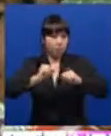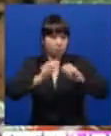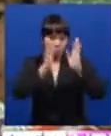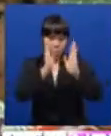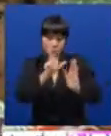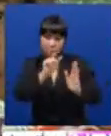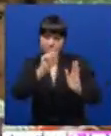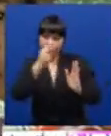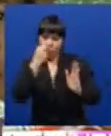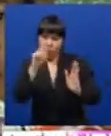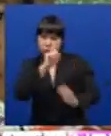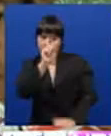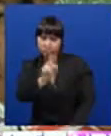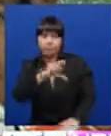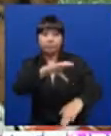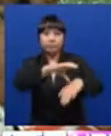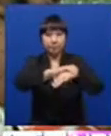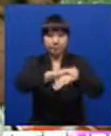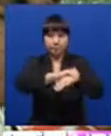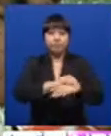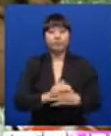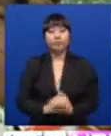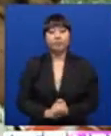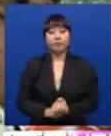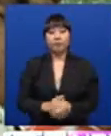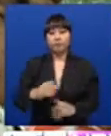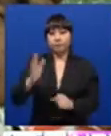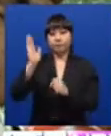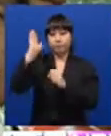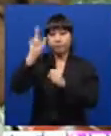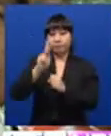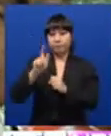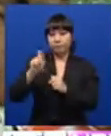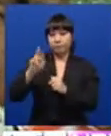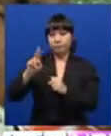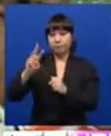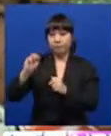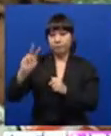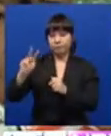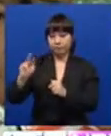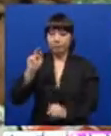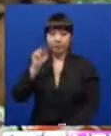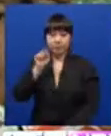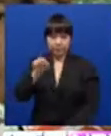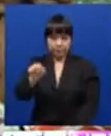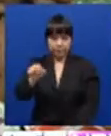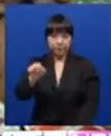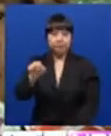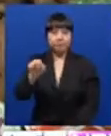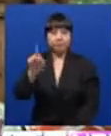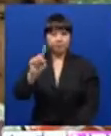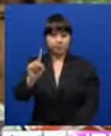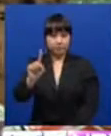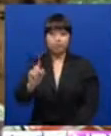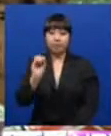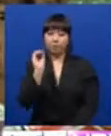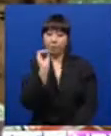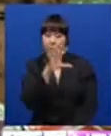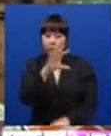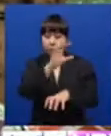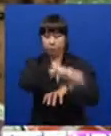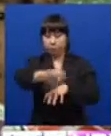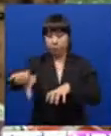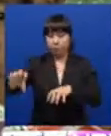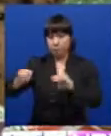22คนด้านพันเอกบรรพตพูลเพียงโฆษกกอ.รมนได้สั่งการให้กอ.รมนภาค 4ส่วนหน้าจ้างให้ทุกหน่วย